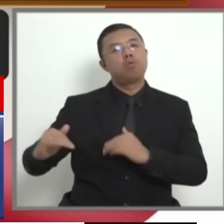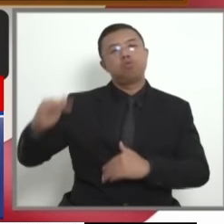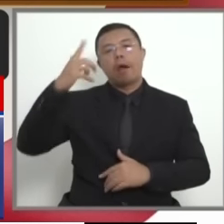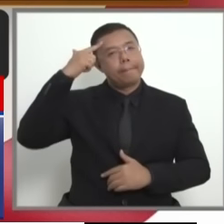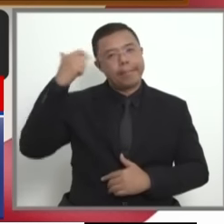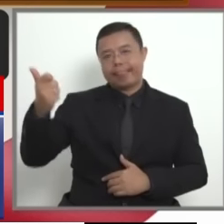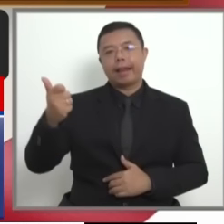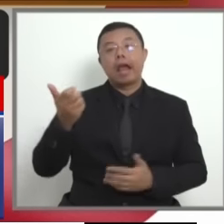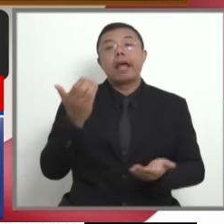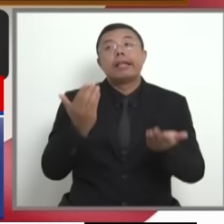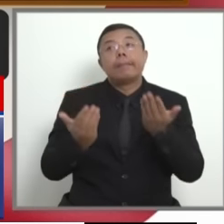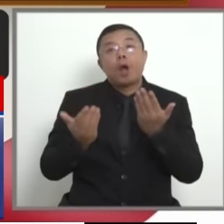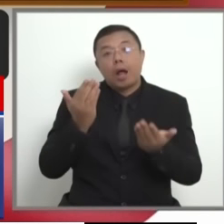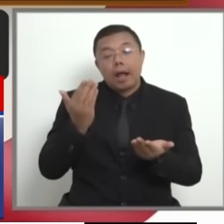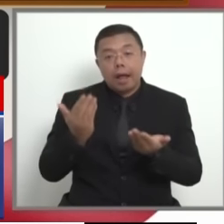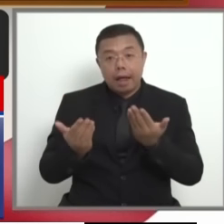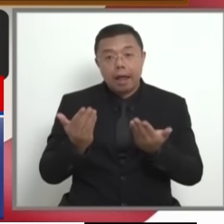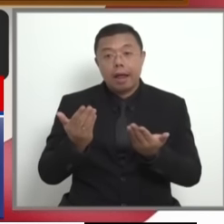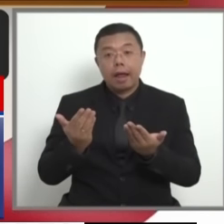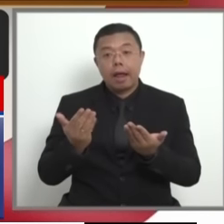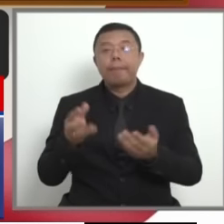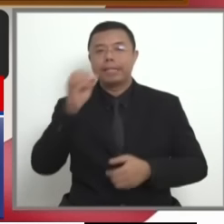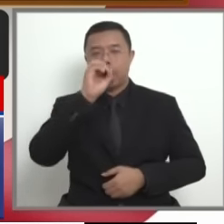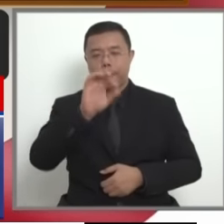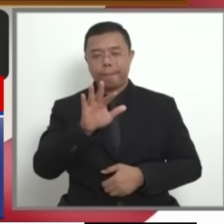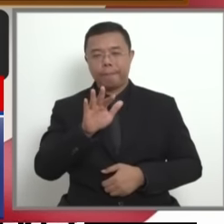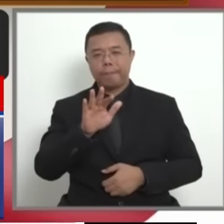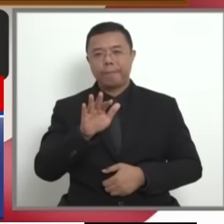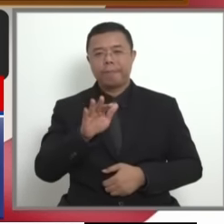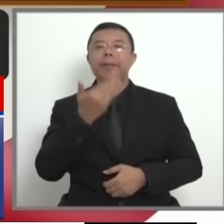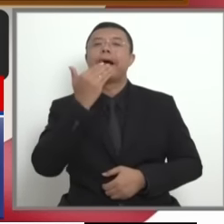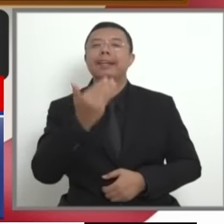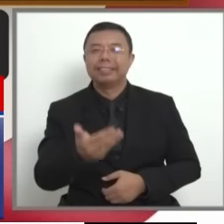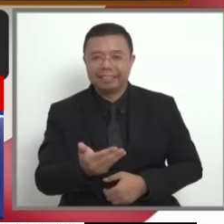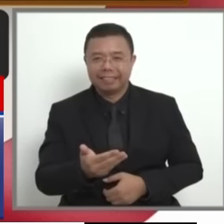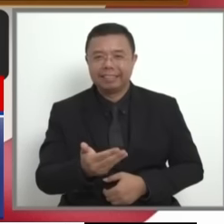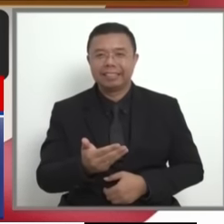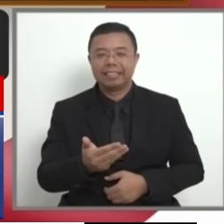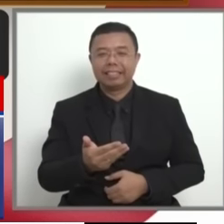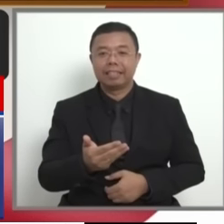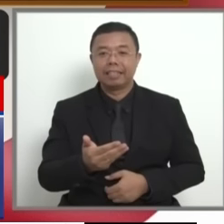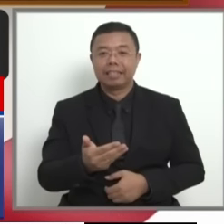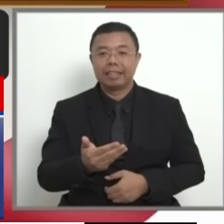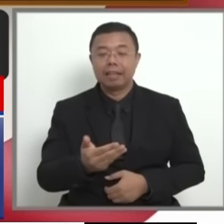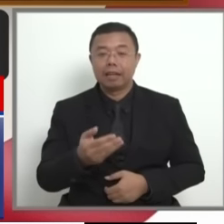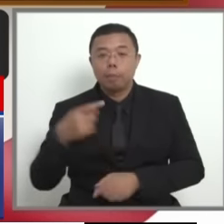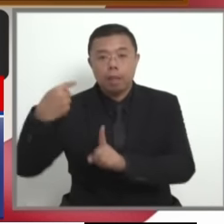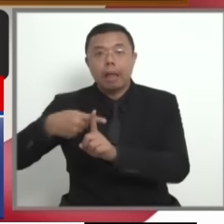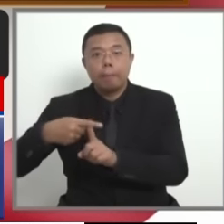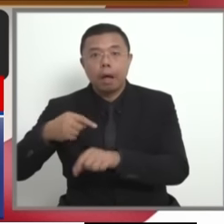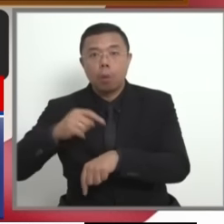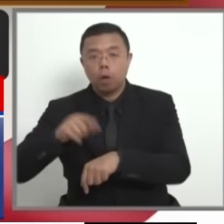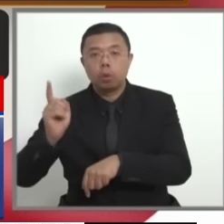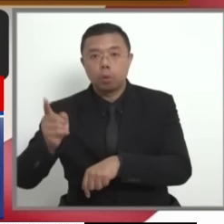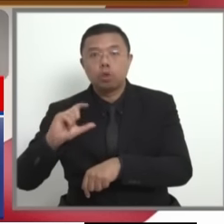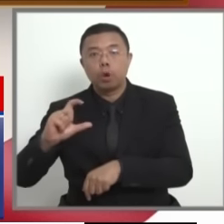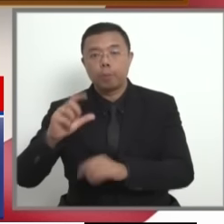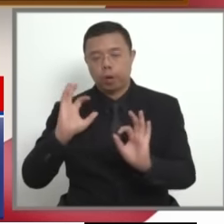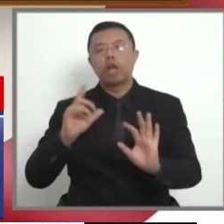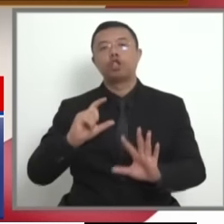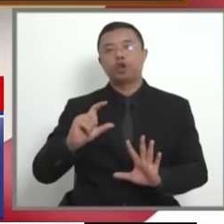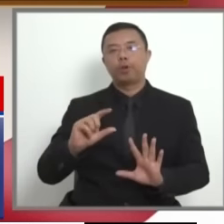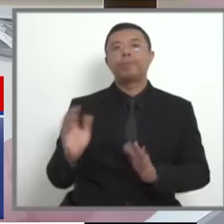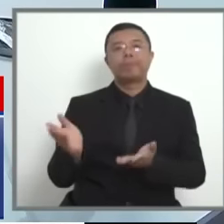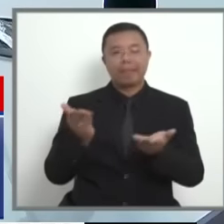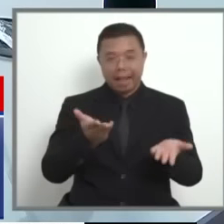cerdas mudah-mudahan menjawab ini pak Makasih Pak ada waktunya Pak masih ada waktunya cukup cukup